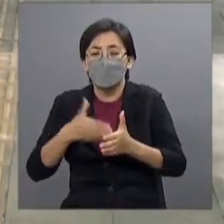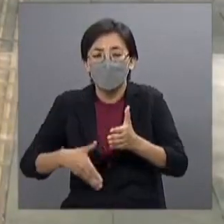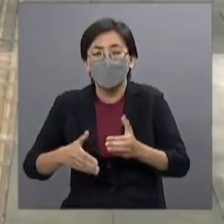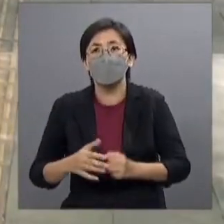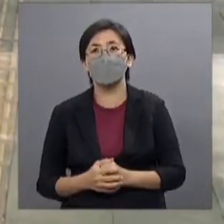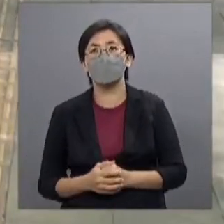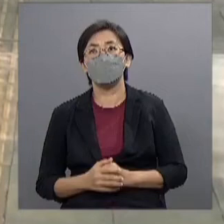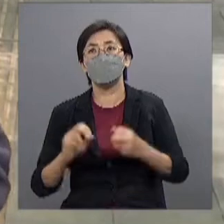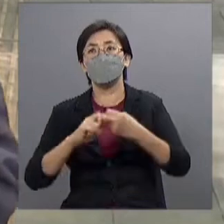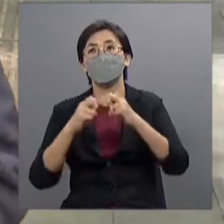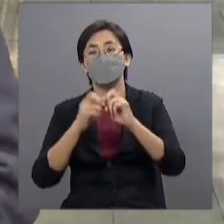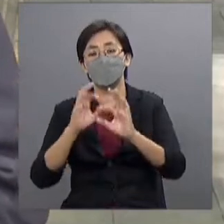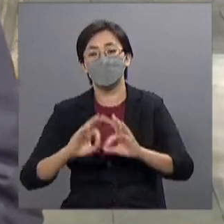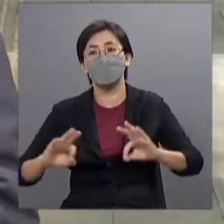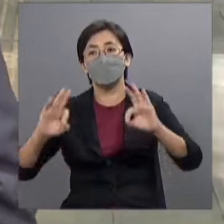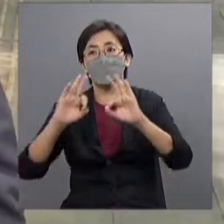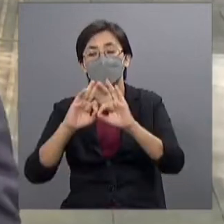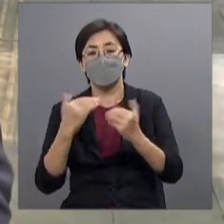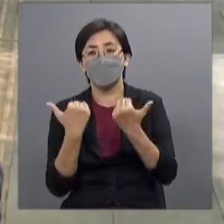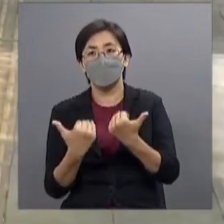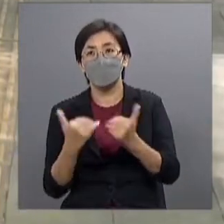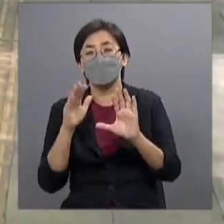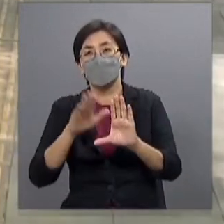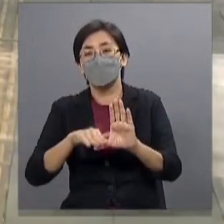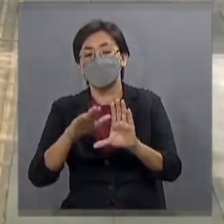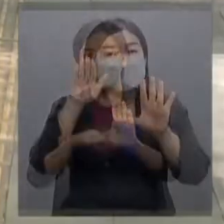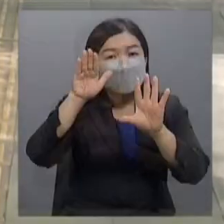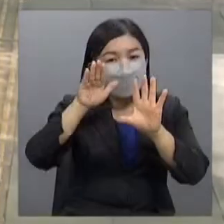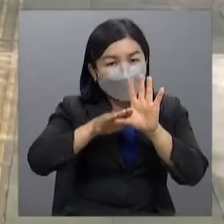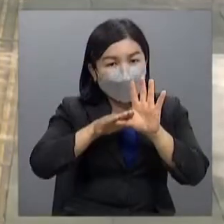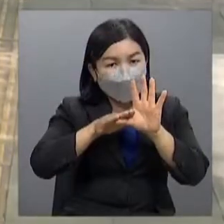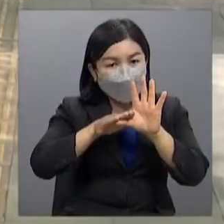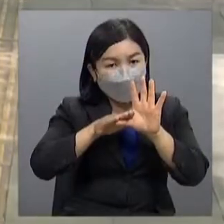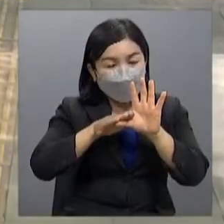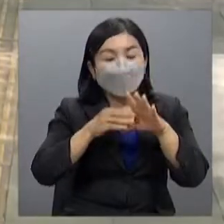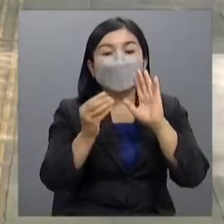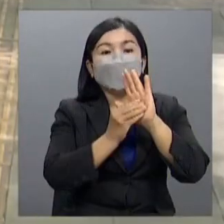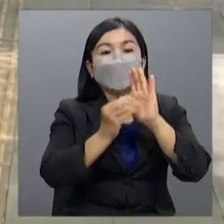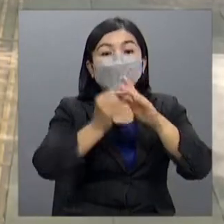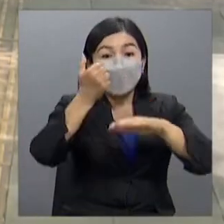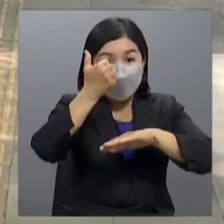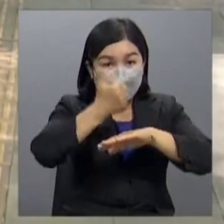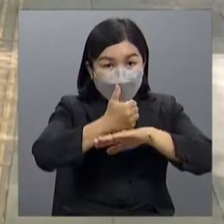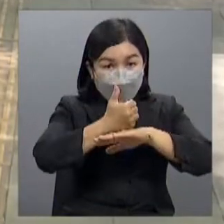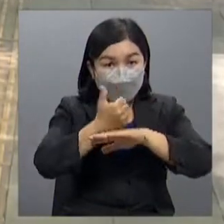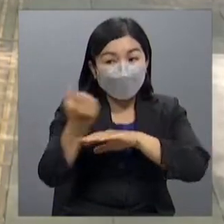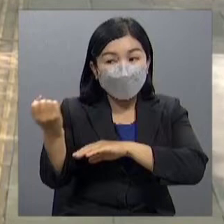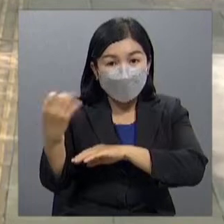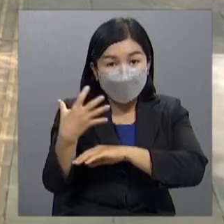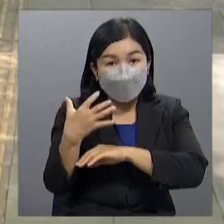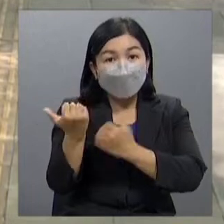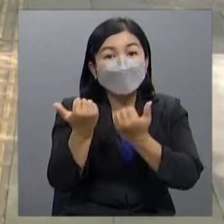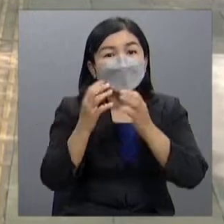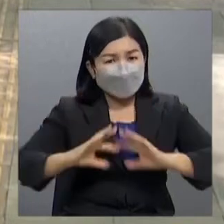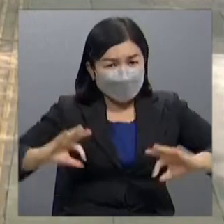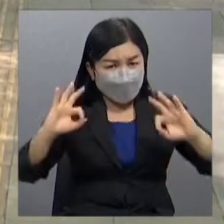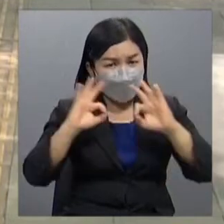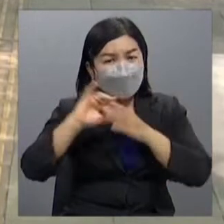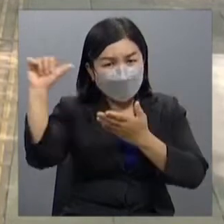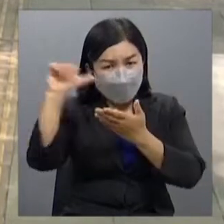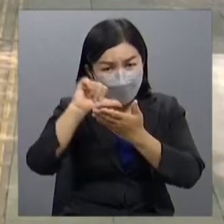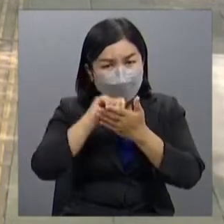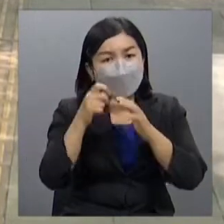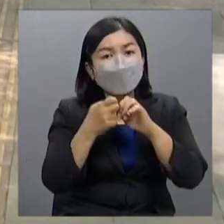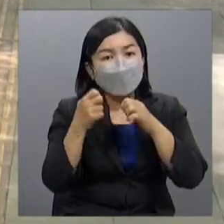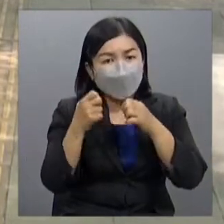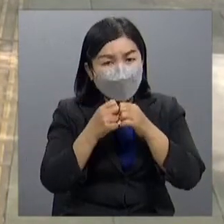ที่ทางผู้สมัครผู้ว่ากทม.หลายคนก็บอกกับดิฉันนะคะว่าก็เป็นโจทย์ที่ต้องหาทางออกร่วมกันไม่ใช่ว่า